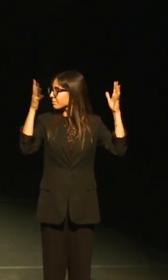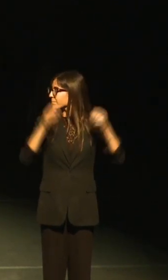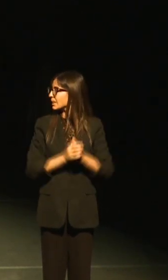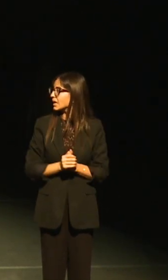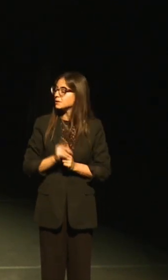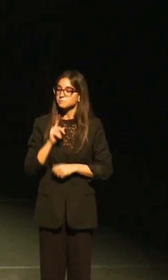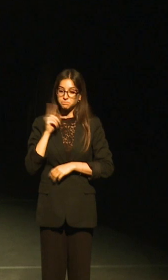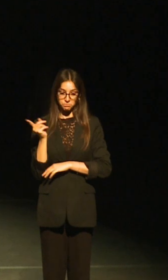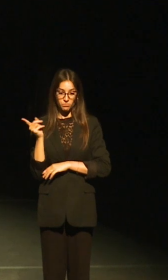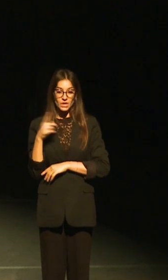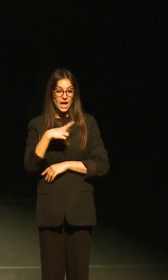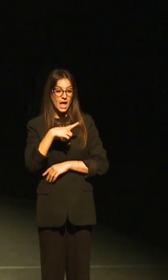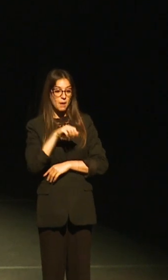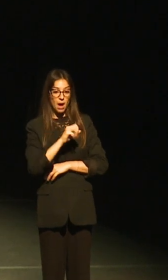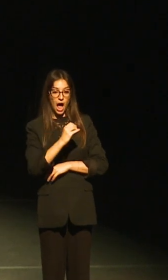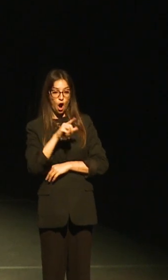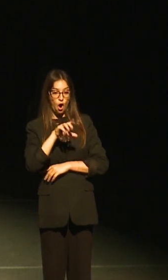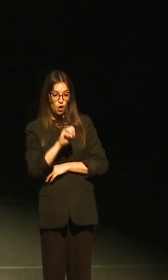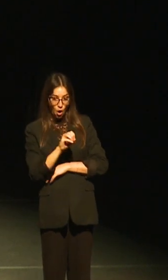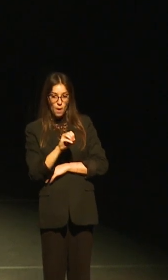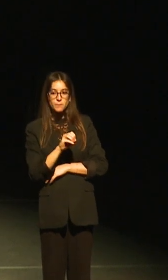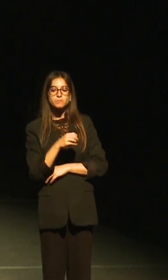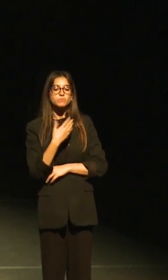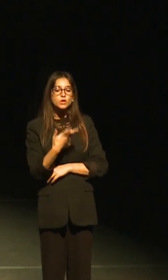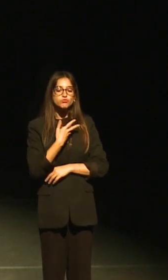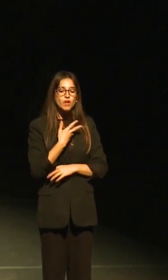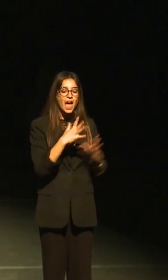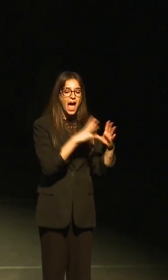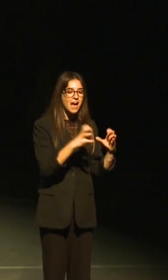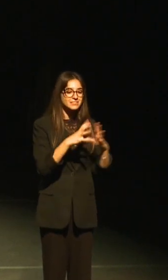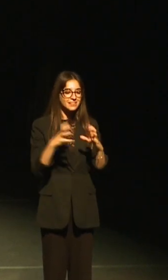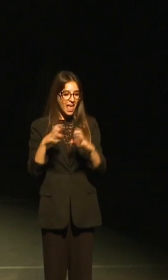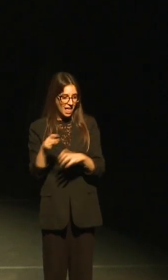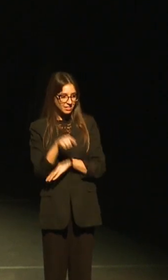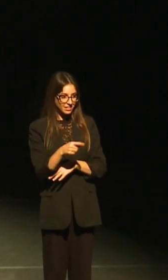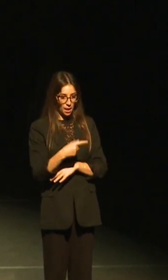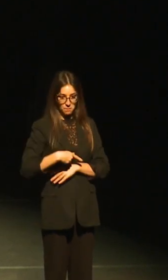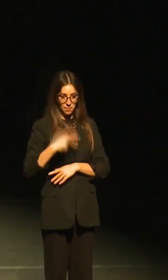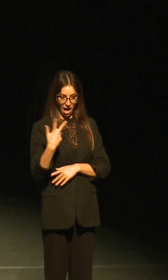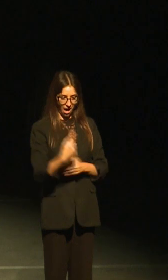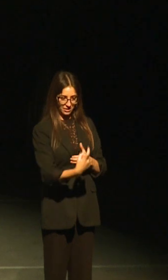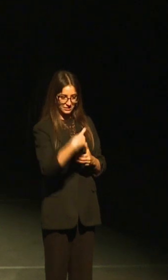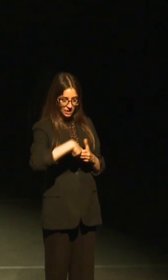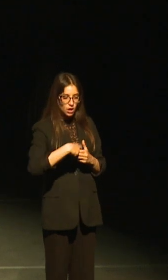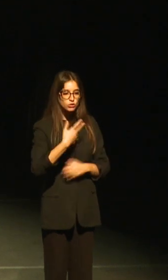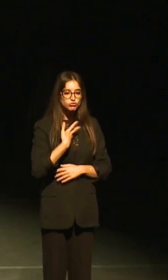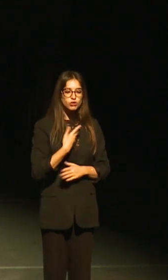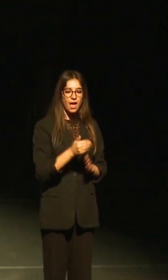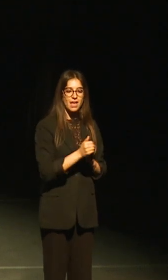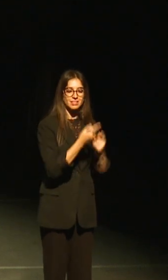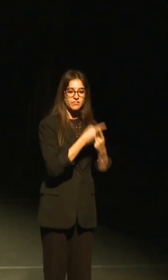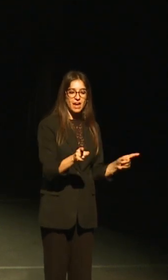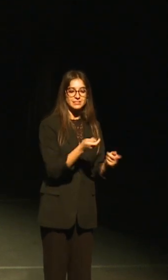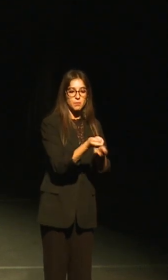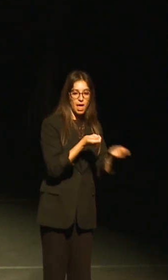Paolo Oltre 100 imprese No sono iscritti a parks il divertirsi Management diversi l'equity inclusion Management